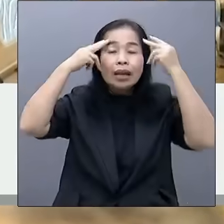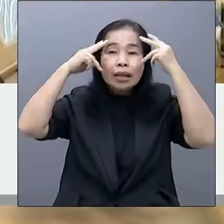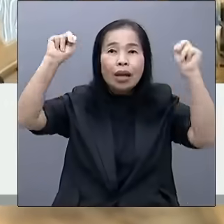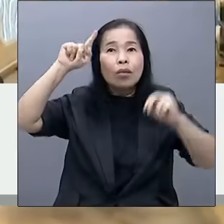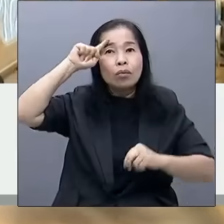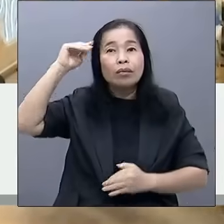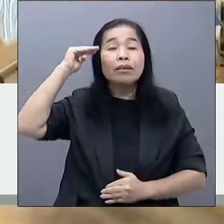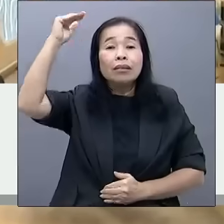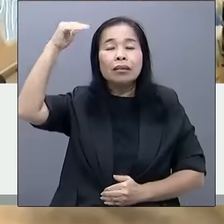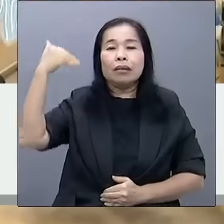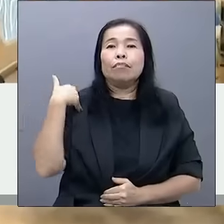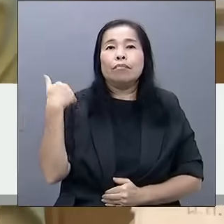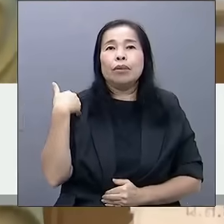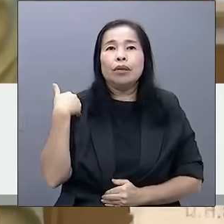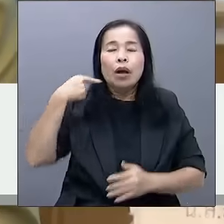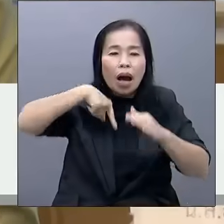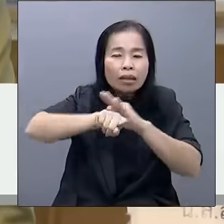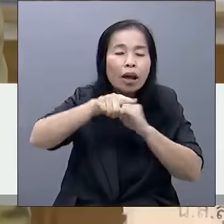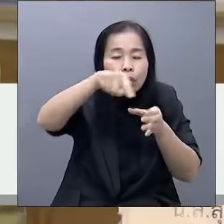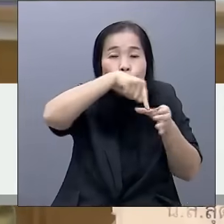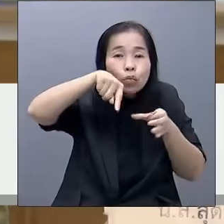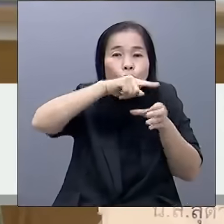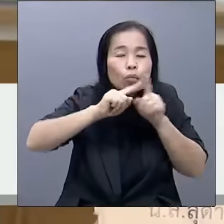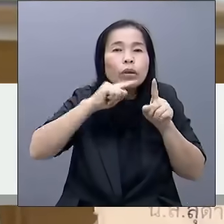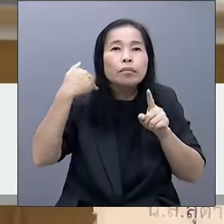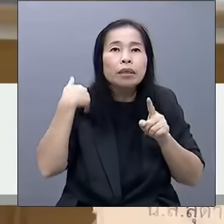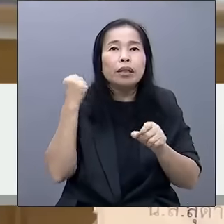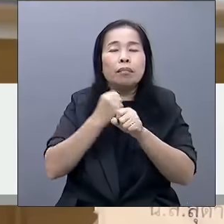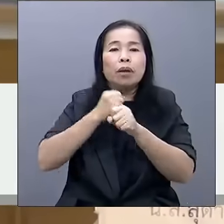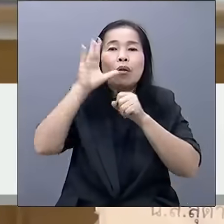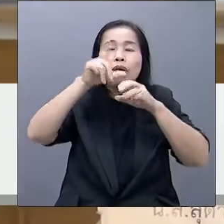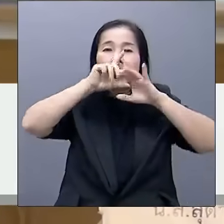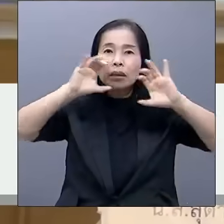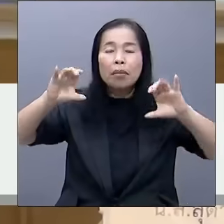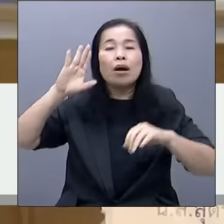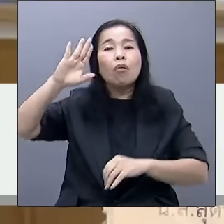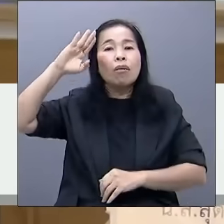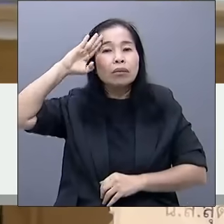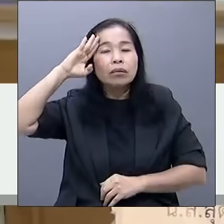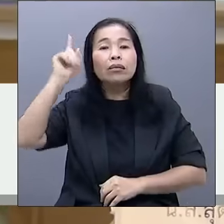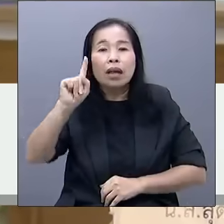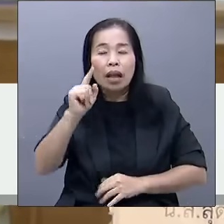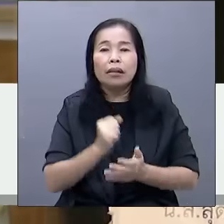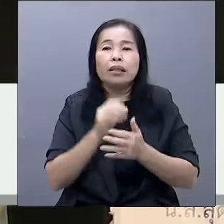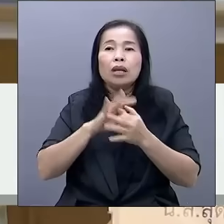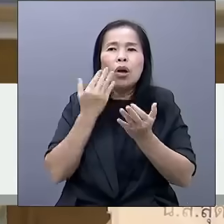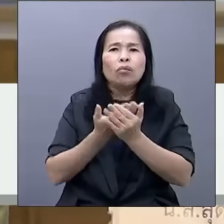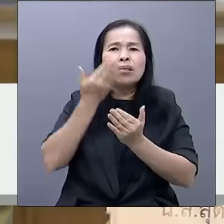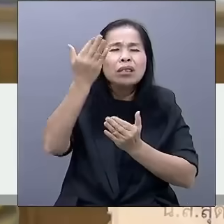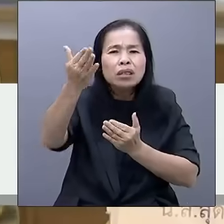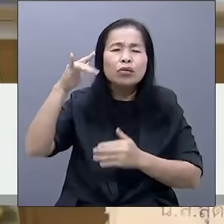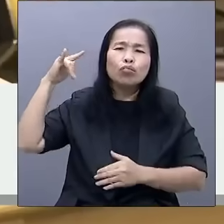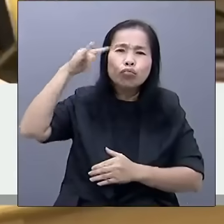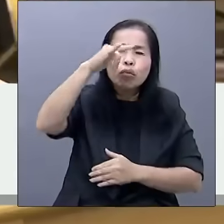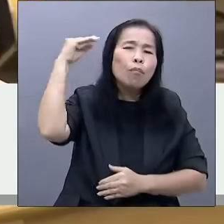ได้หารือกับคนวงในถึงการทำงานของรัฐบาลและกองทัพโดยเฉพาะการจัดซื้ออาวุธยุทโธปกรณ์